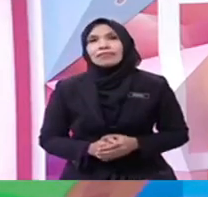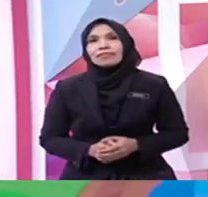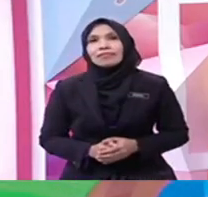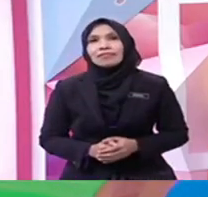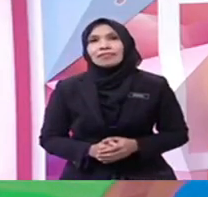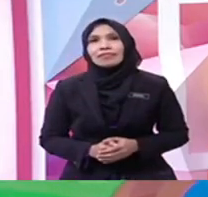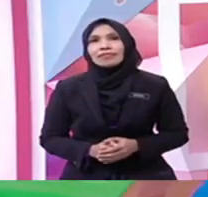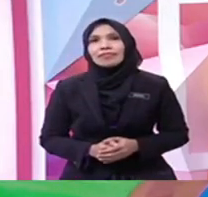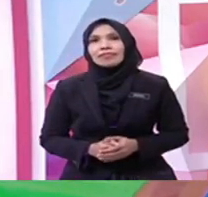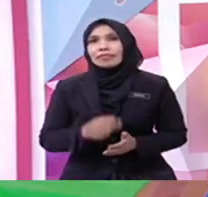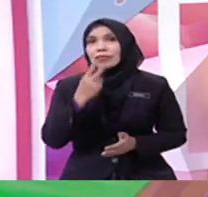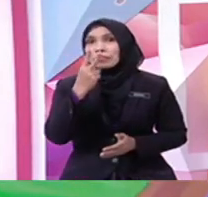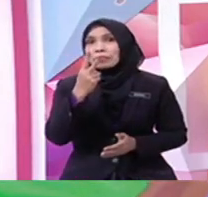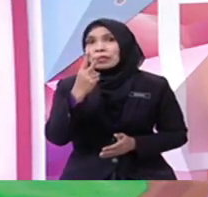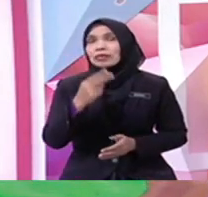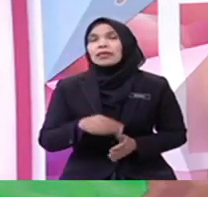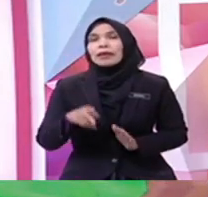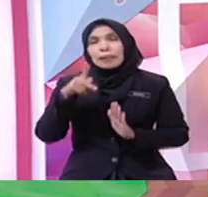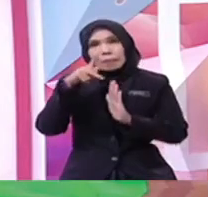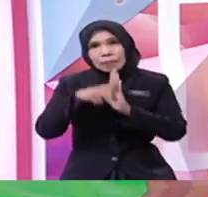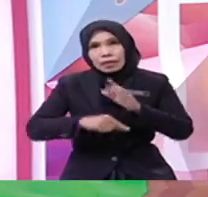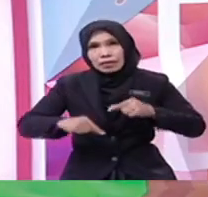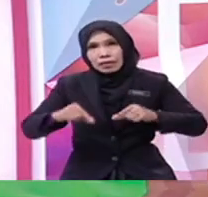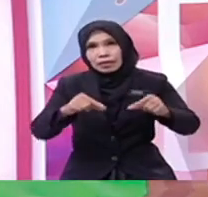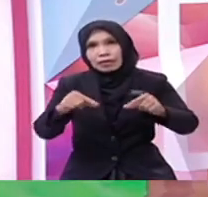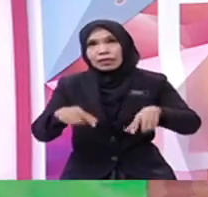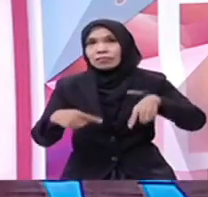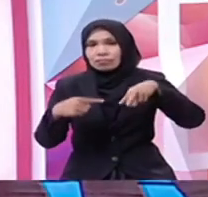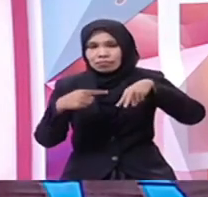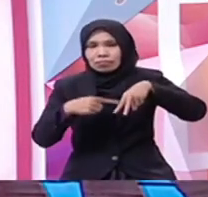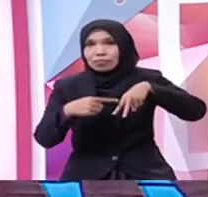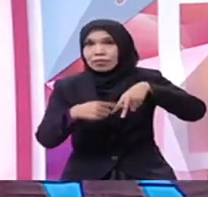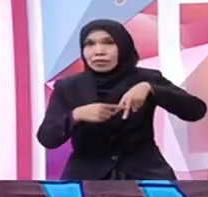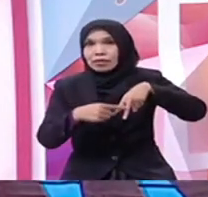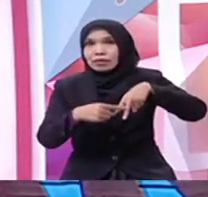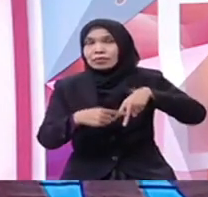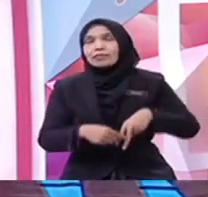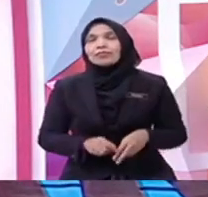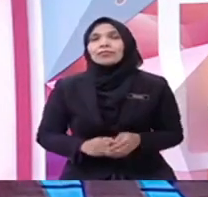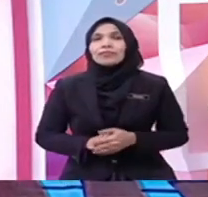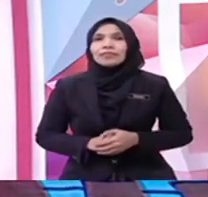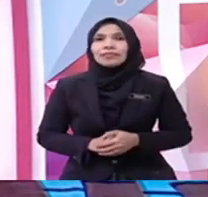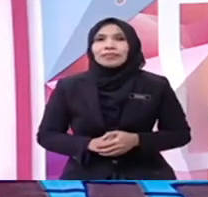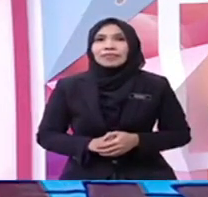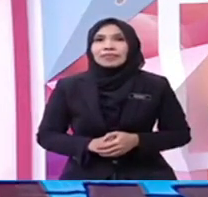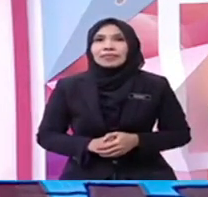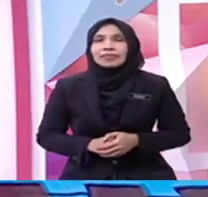Gita pun berselang-seling G Jono yang untukkulah tuh itu kita fokus daripada segi penglihatan